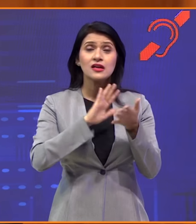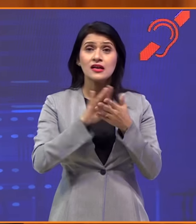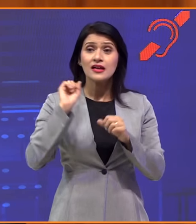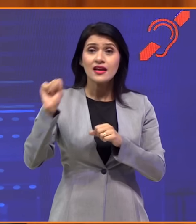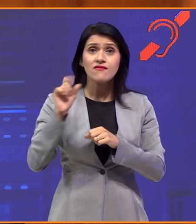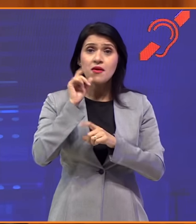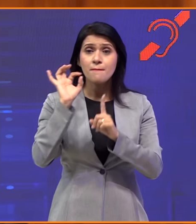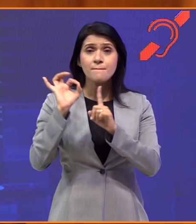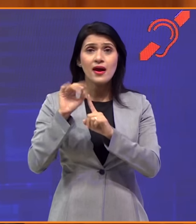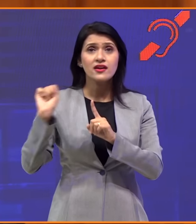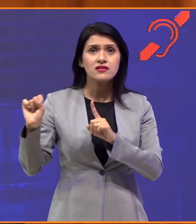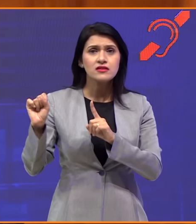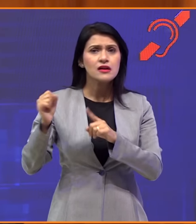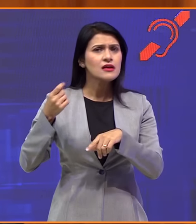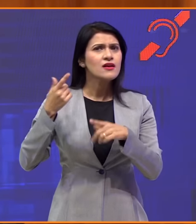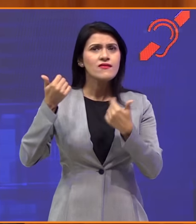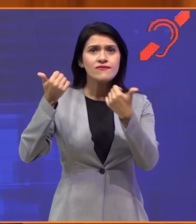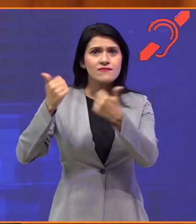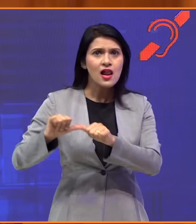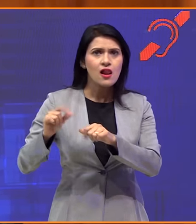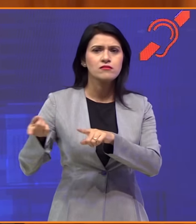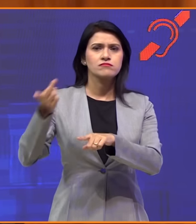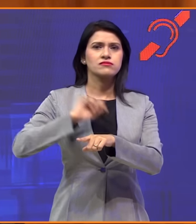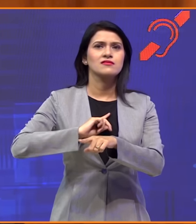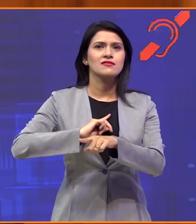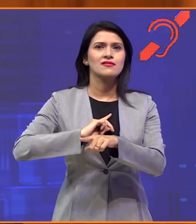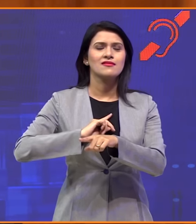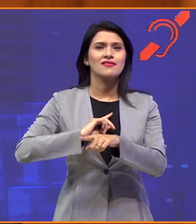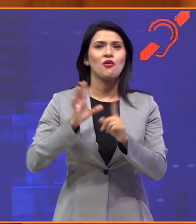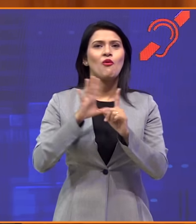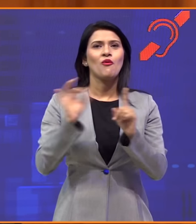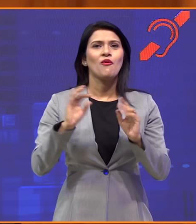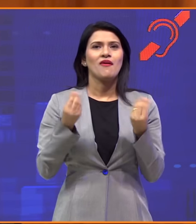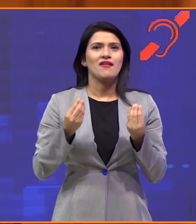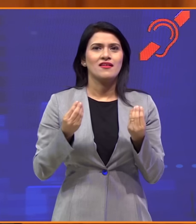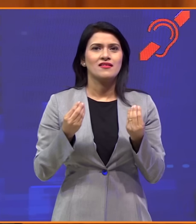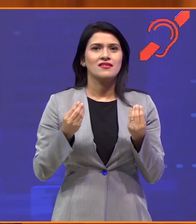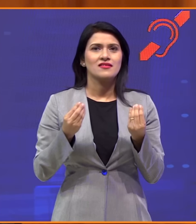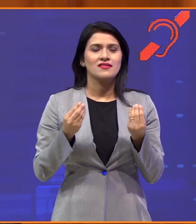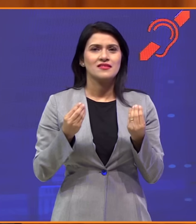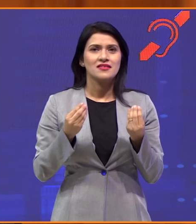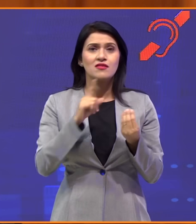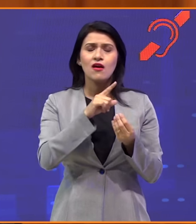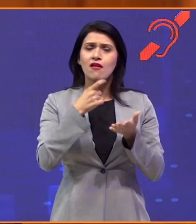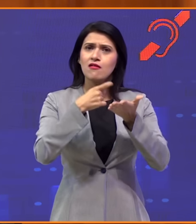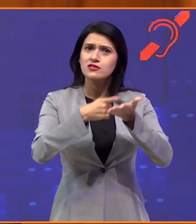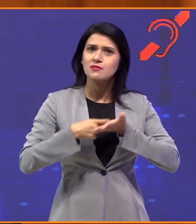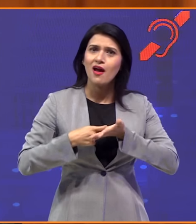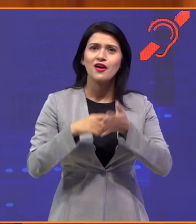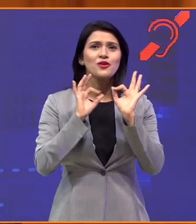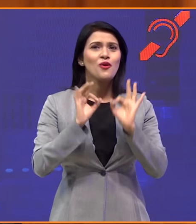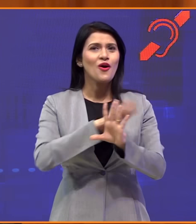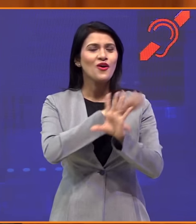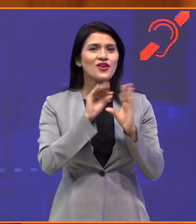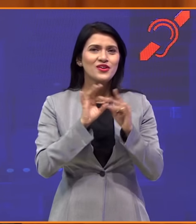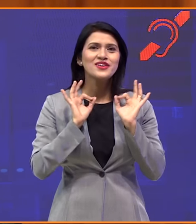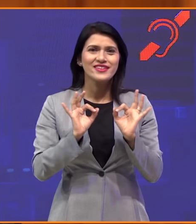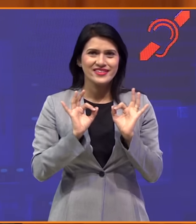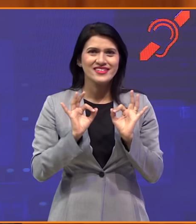वजह से नहीं कर पाए तो यह रोल इस लड़के से मैं कराऊंगा और बहुत मुझे इज्जत दी बहुत